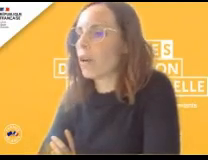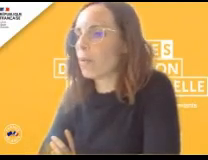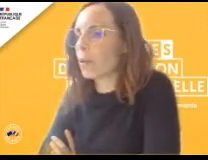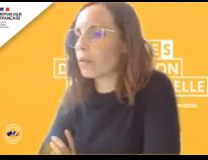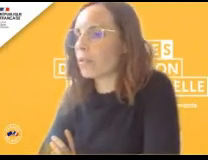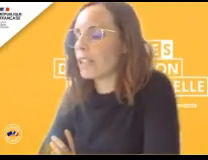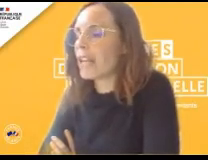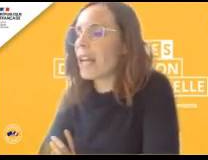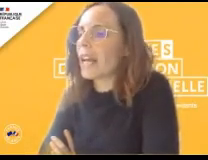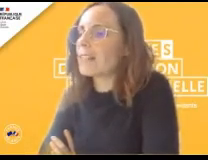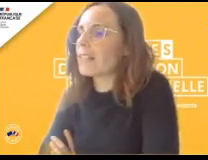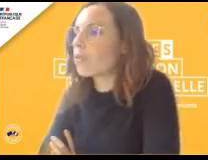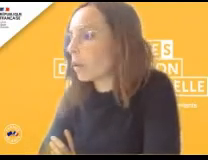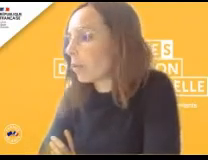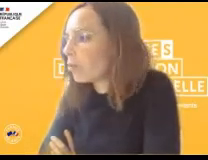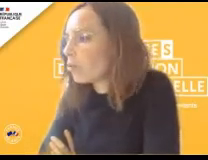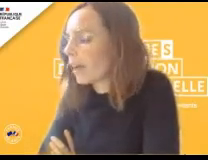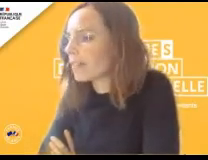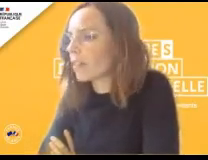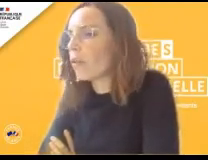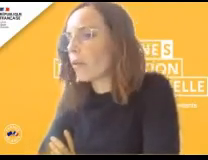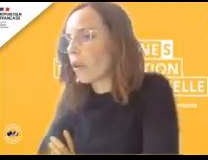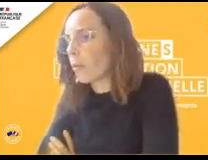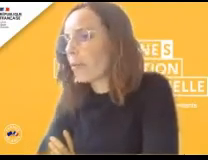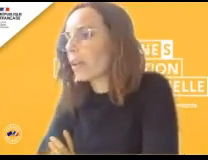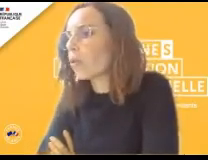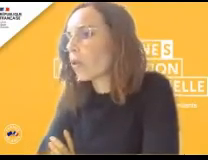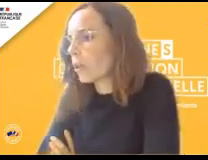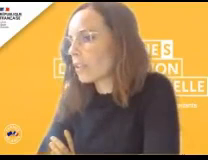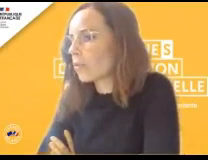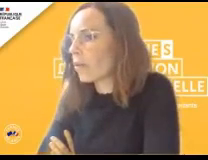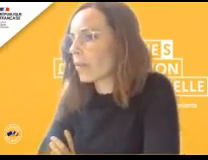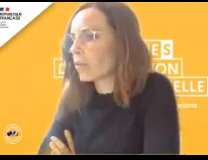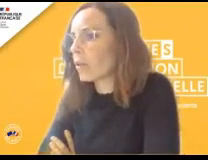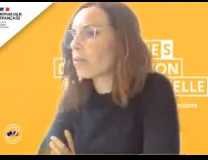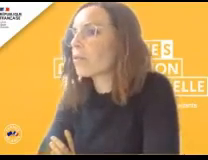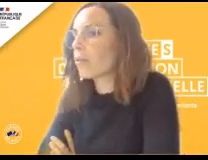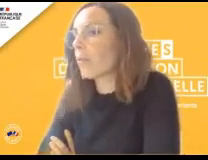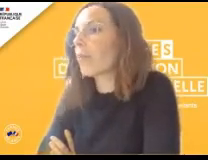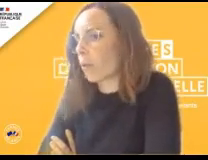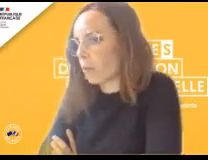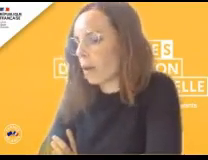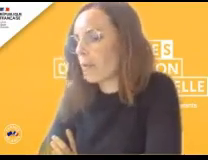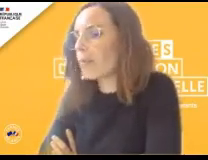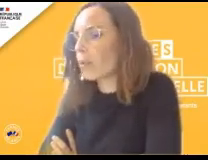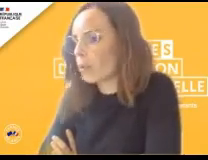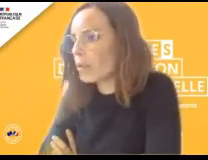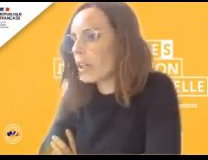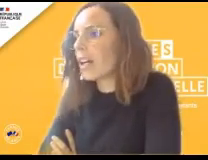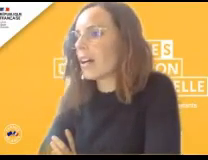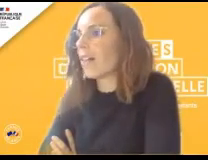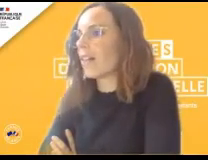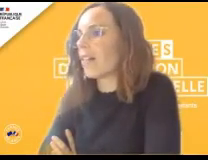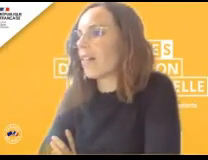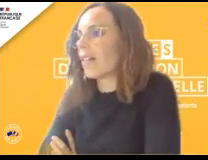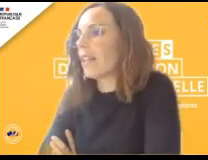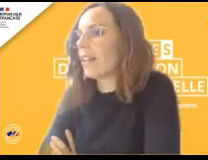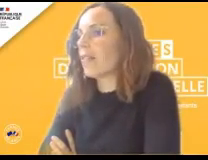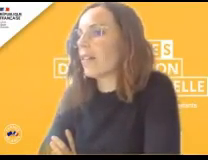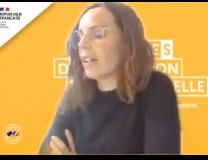la question à un moment donné, est-ce qu'il ne serait pas plus pertinent que Pôle emploi prenne le relais sur l'accompagnement, puisque Pôle emploi, pour le coup,